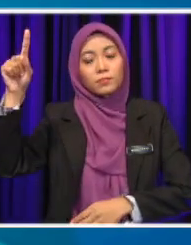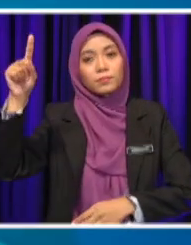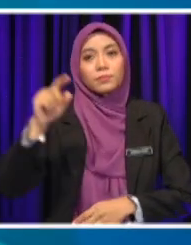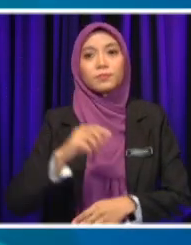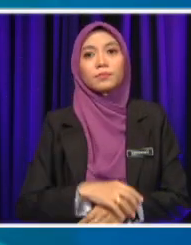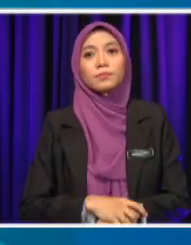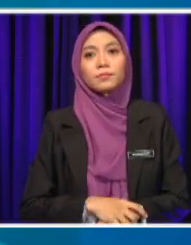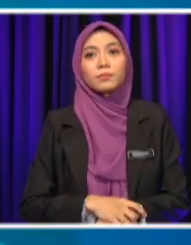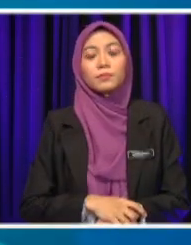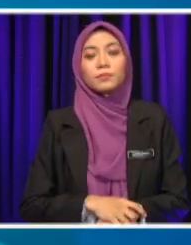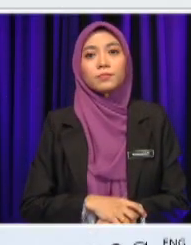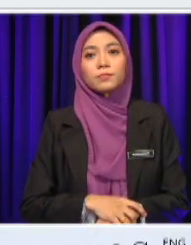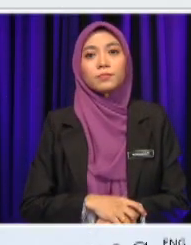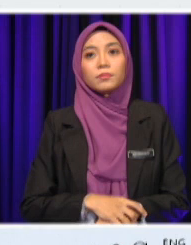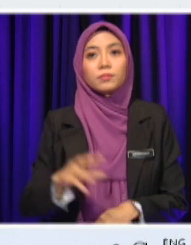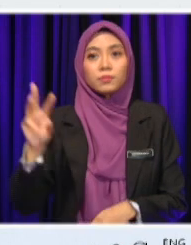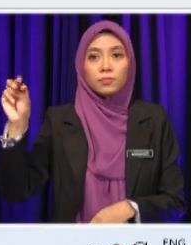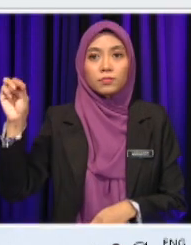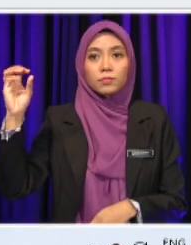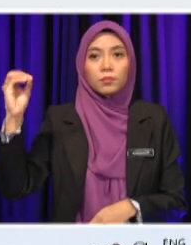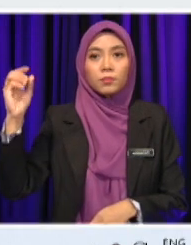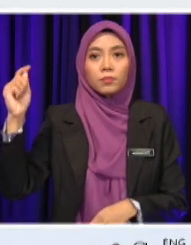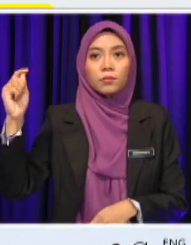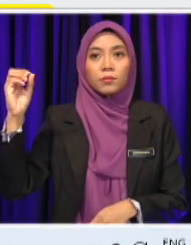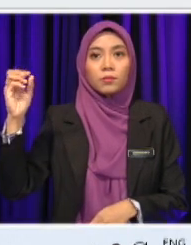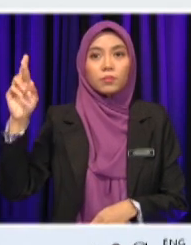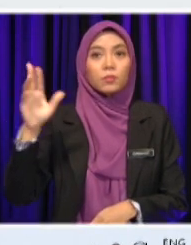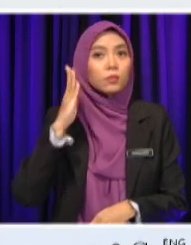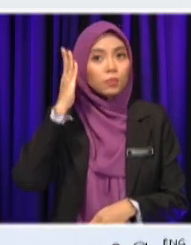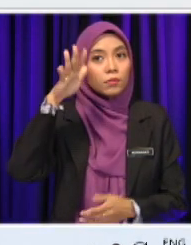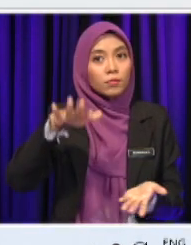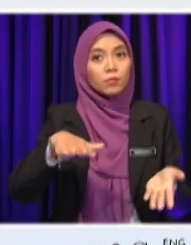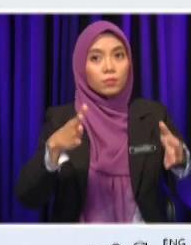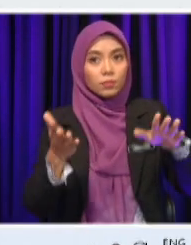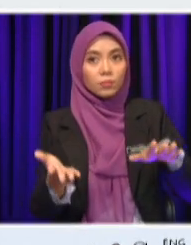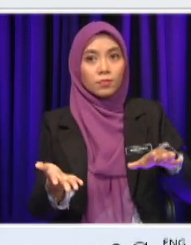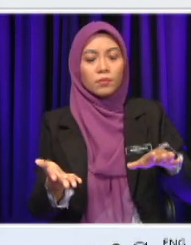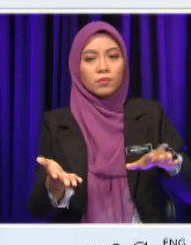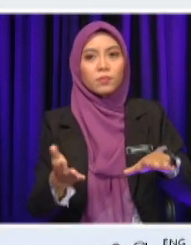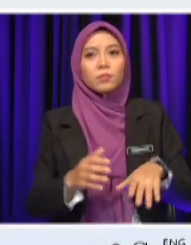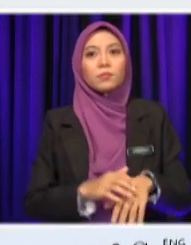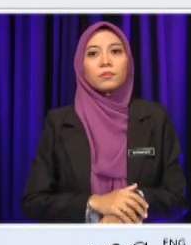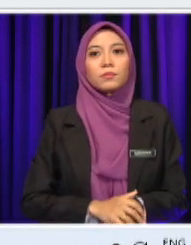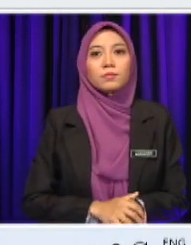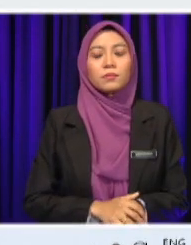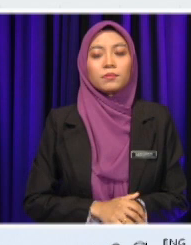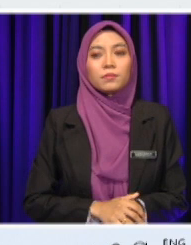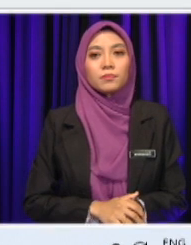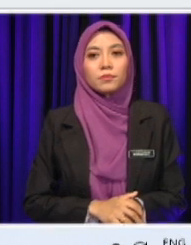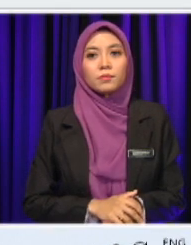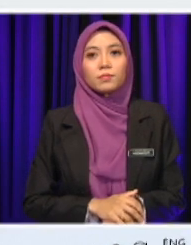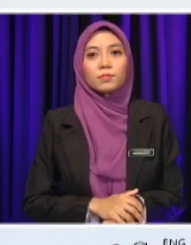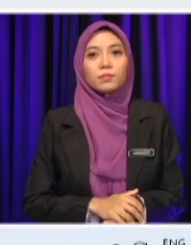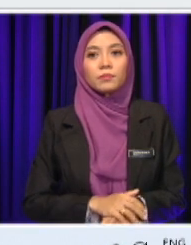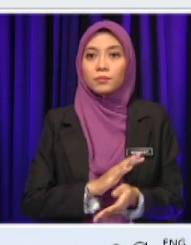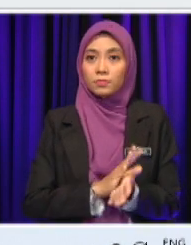tanda right, kemudian motor pun dia matikanlah. Samalah juga sebenarnya. Motor akan dimatikan. Dia akan break